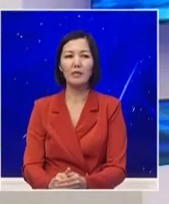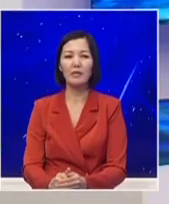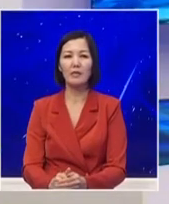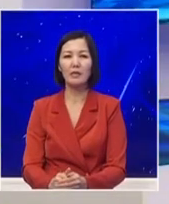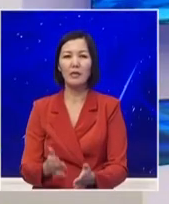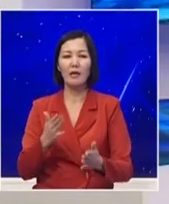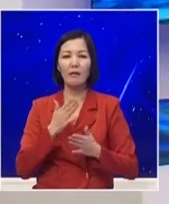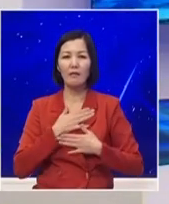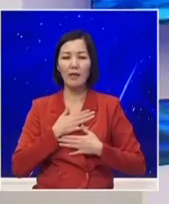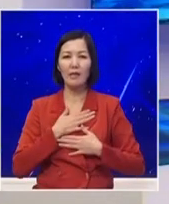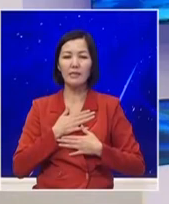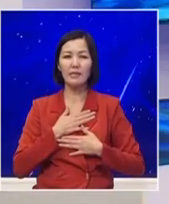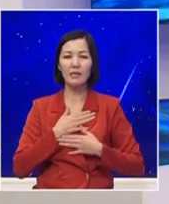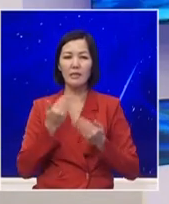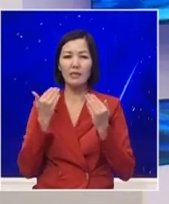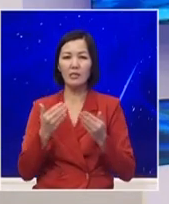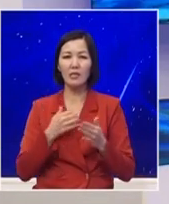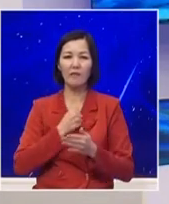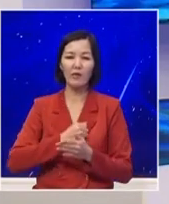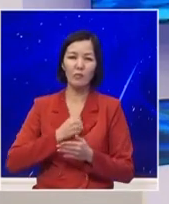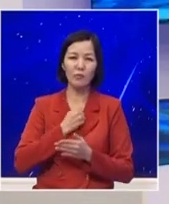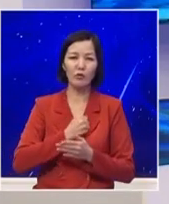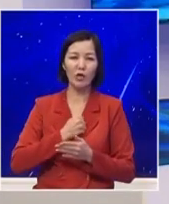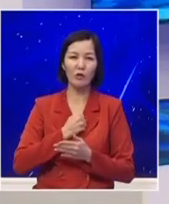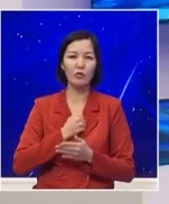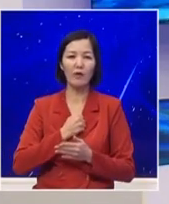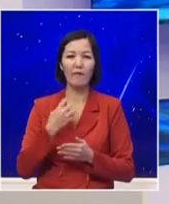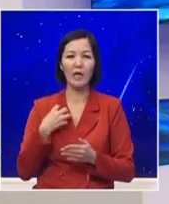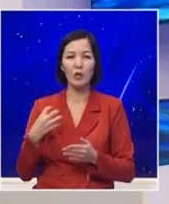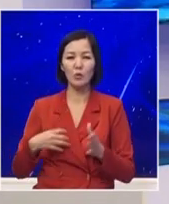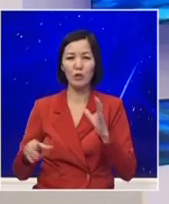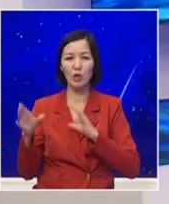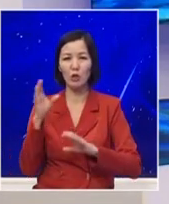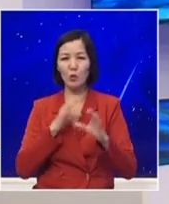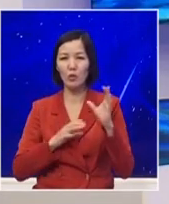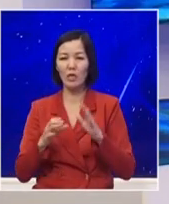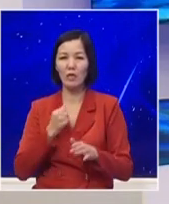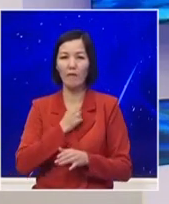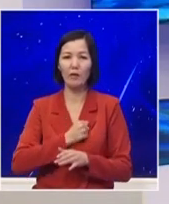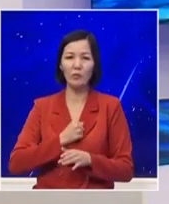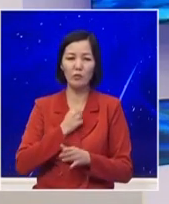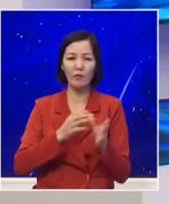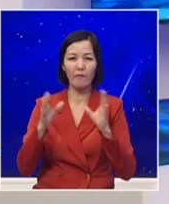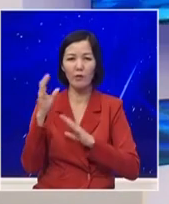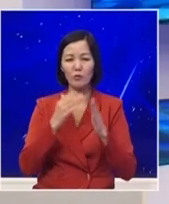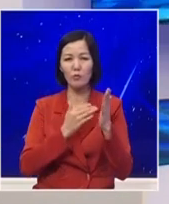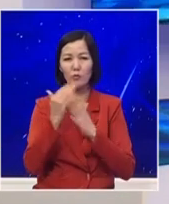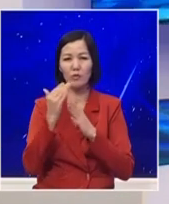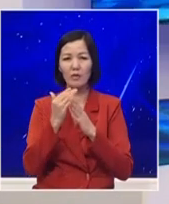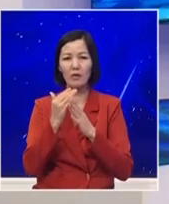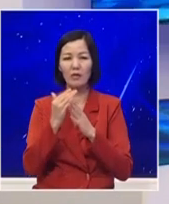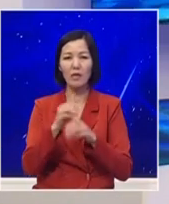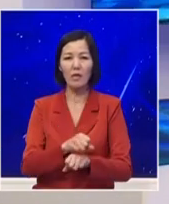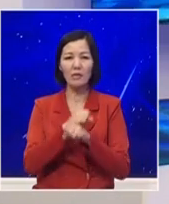Нас приносят в жертву, возмущаются французские студенты. Возмущенные студенты французских вузов вышли на демонстрации